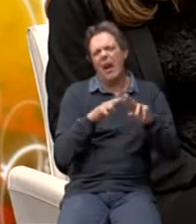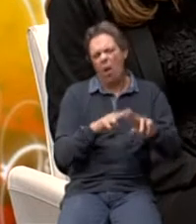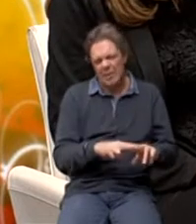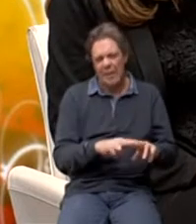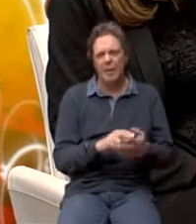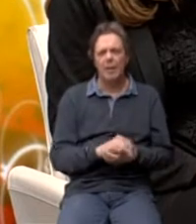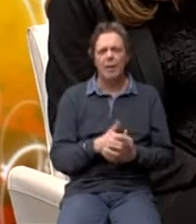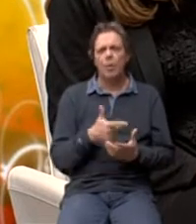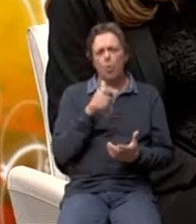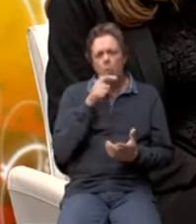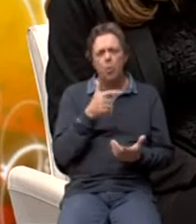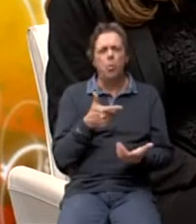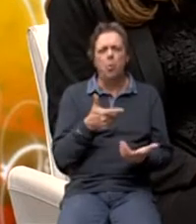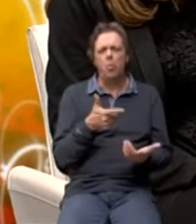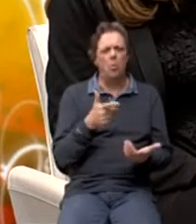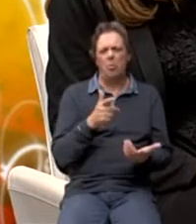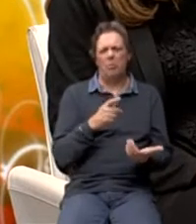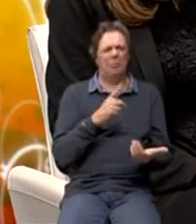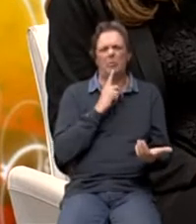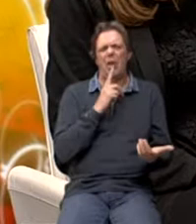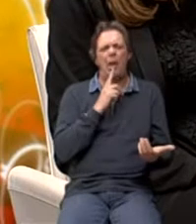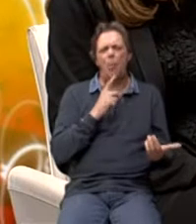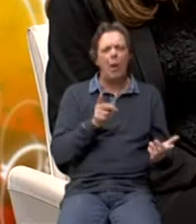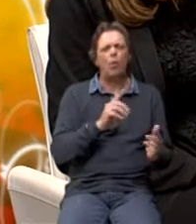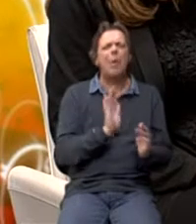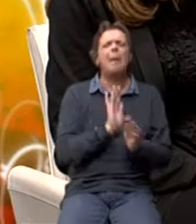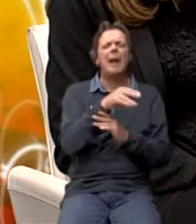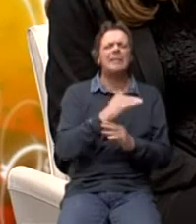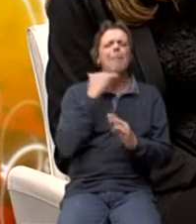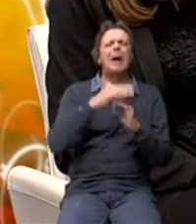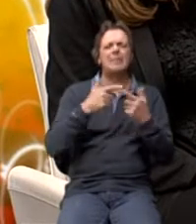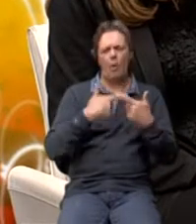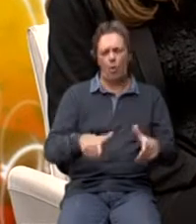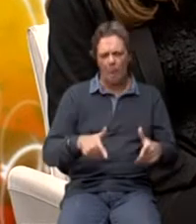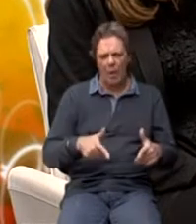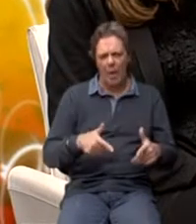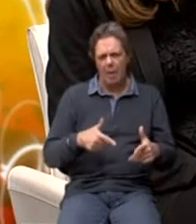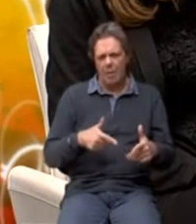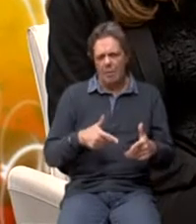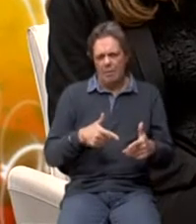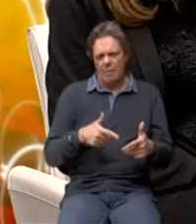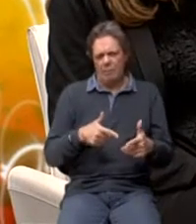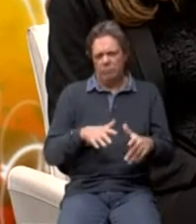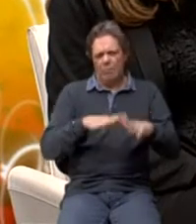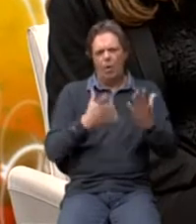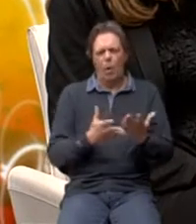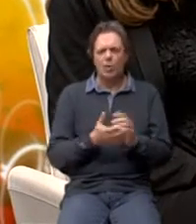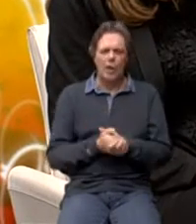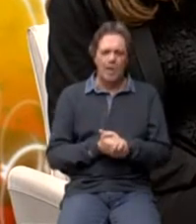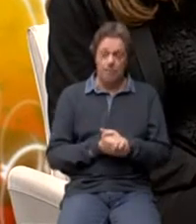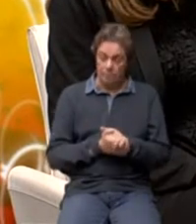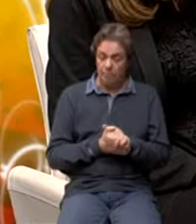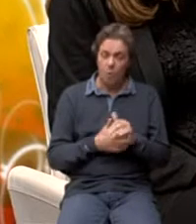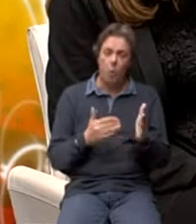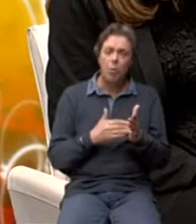pesticida u količinama koje ne prelaze maksimalno dopuštene količine. Znači, na neki način, gledajući tu stvar, uporaba